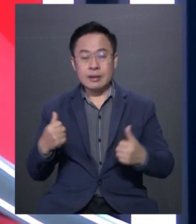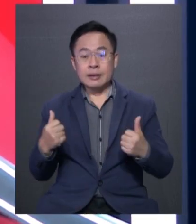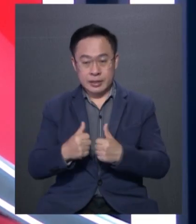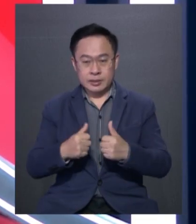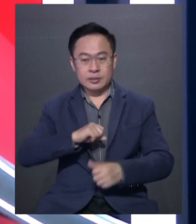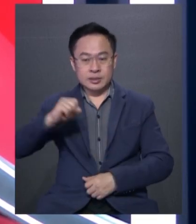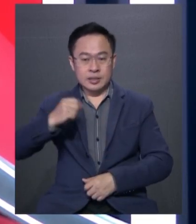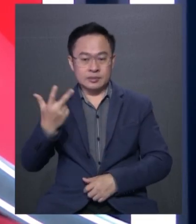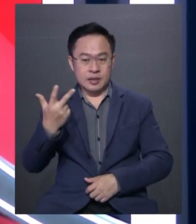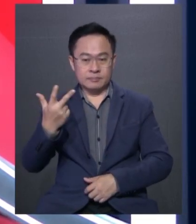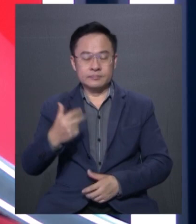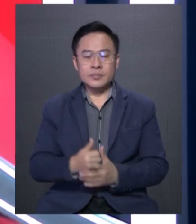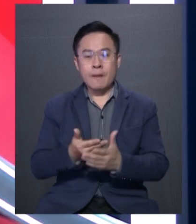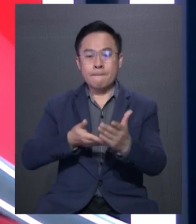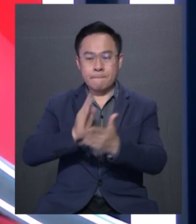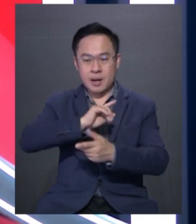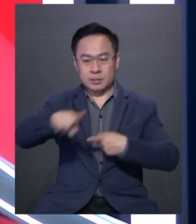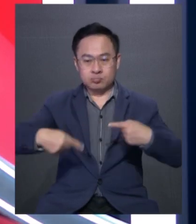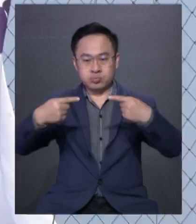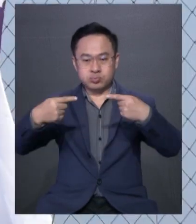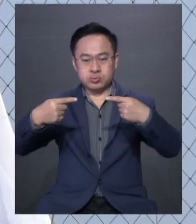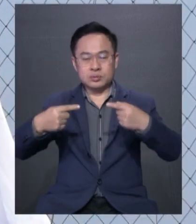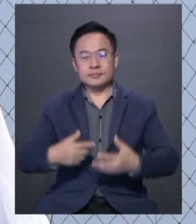ชนะ3นัดรวดผ่านเข้าชิงชนะเลิศค่ะ